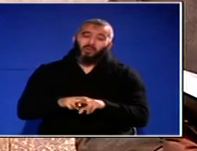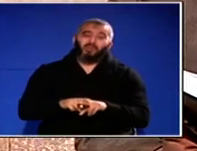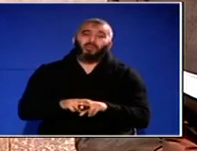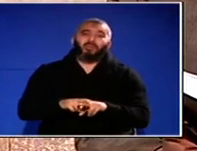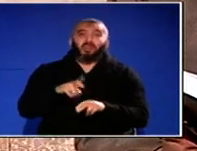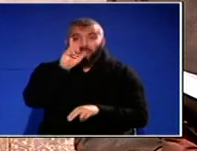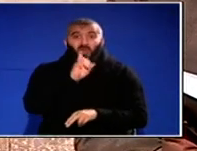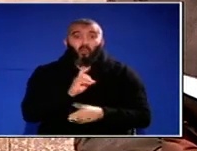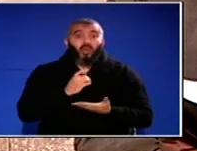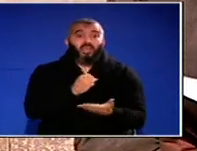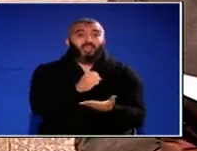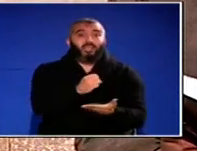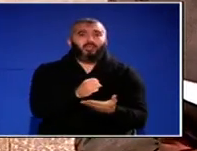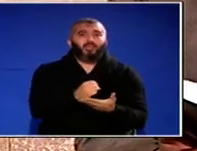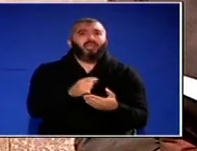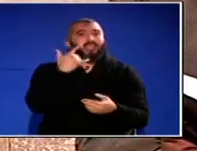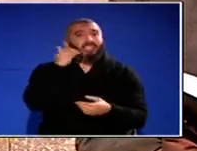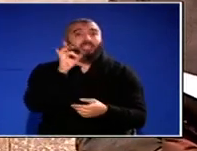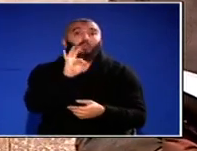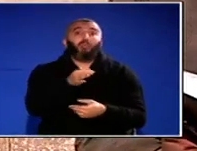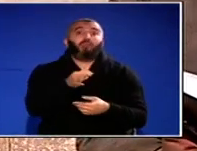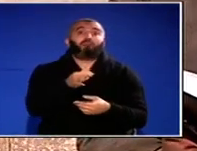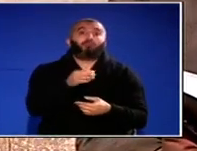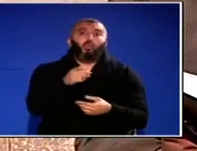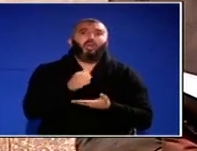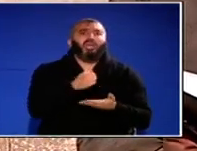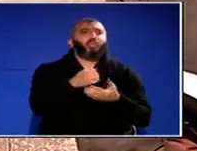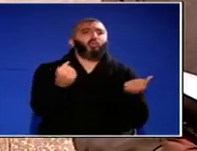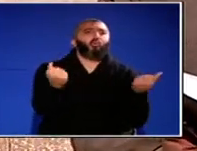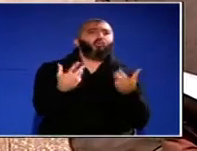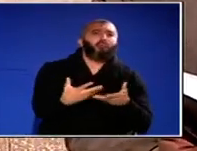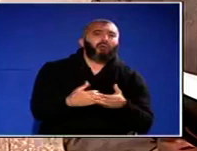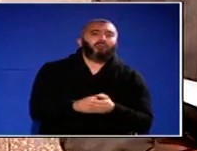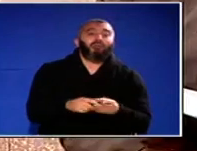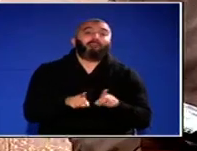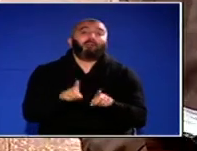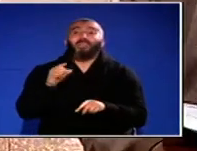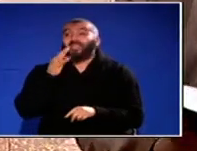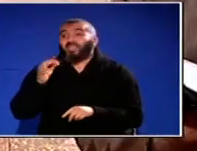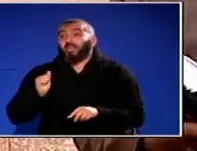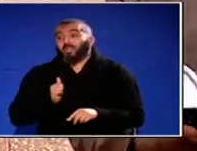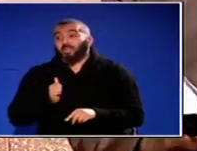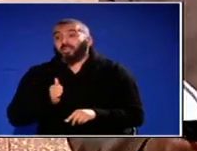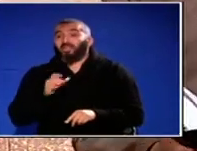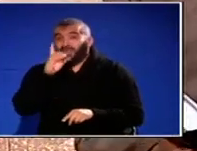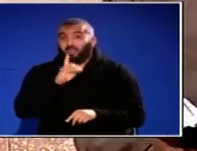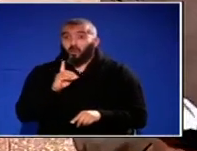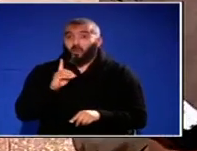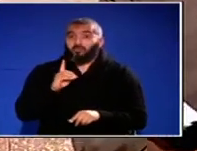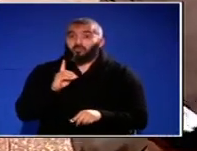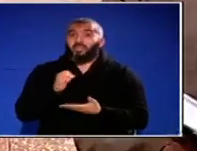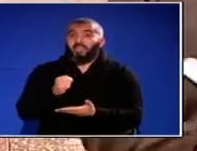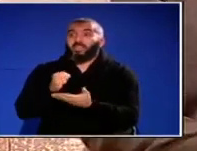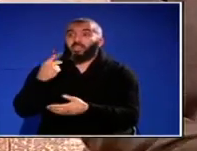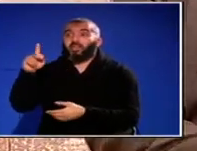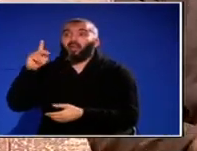الميراث؟ ويؤكد أن الوالدة هل لها حق في ميراث ابنها المتوفى قبلها؟ نتسعف.